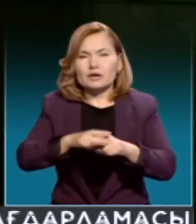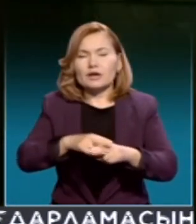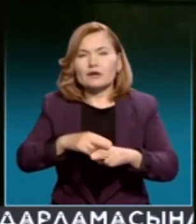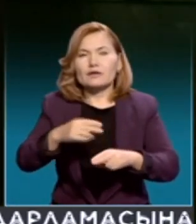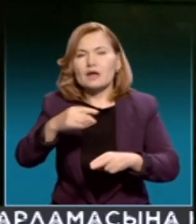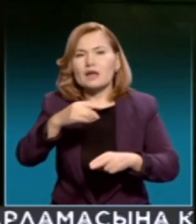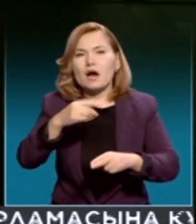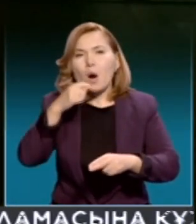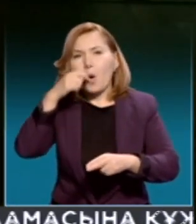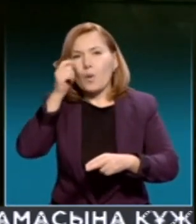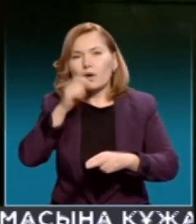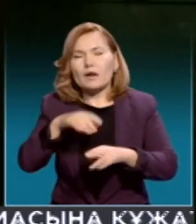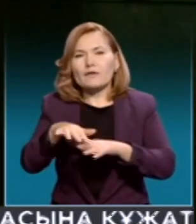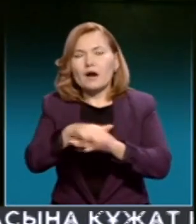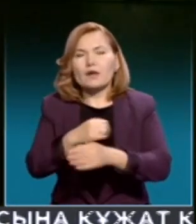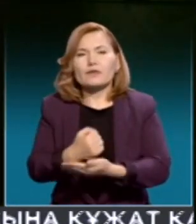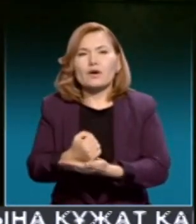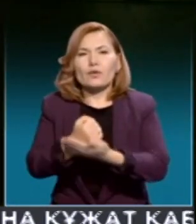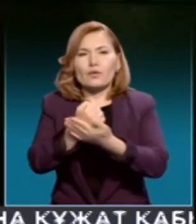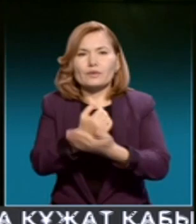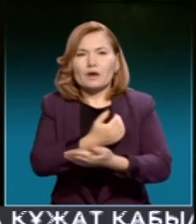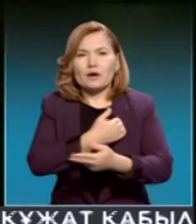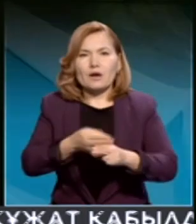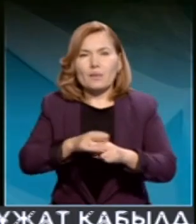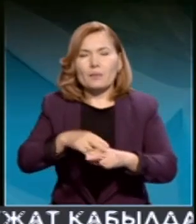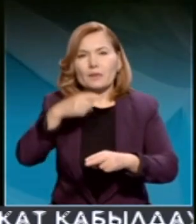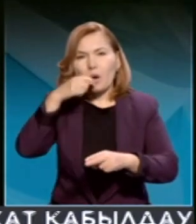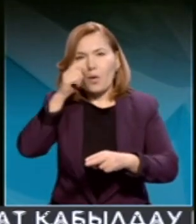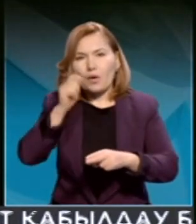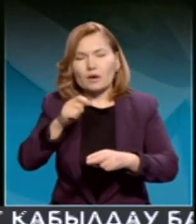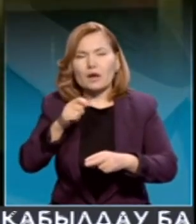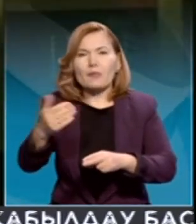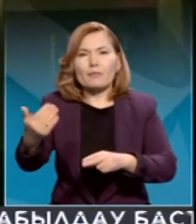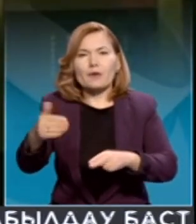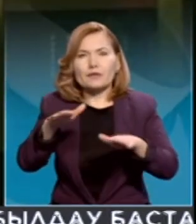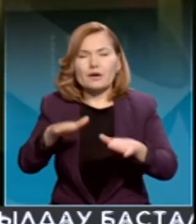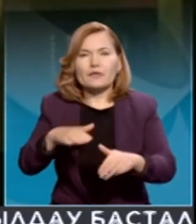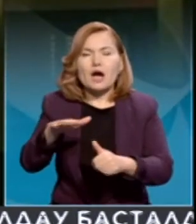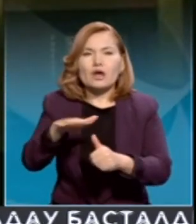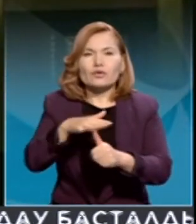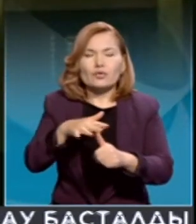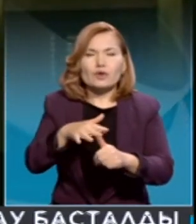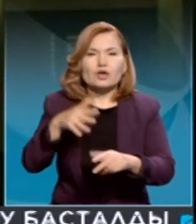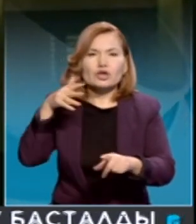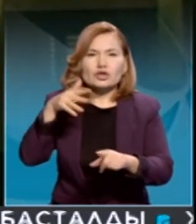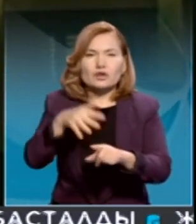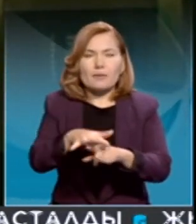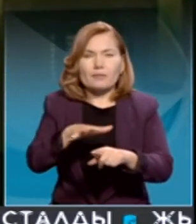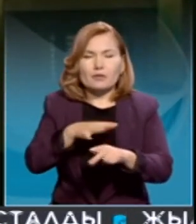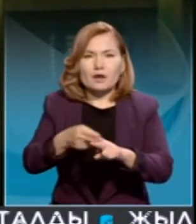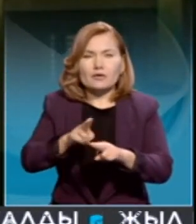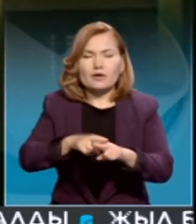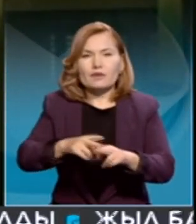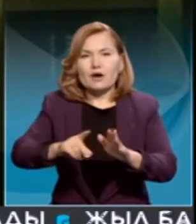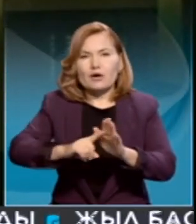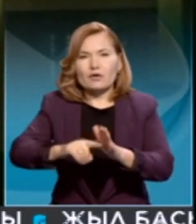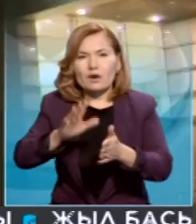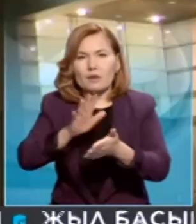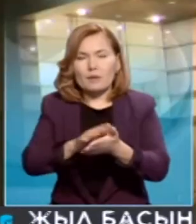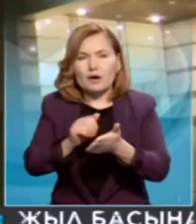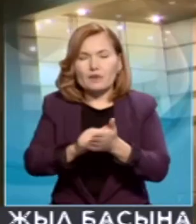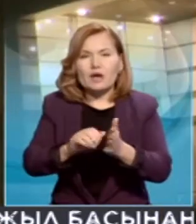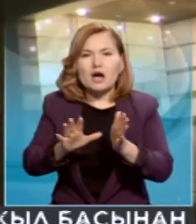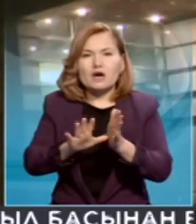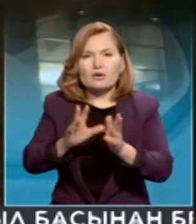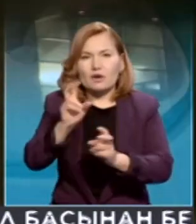халқын қолдауға бағытталған. Соңғы апталарда Украинада дрон шабуылдарынан миллиардтаған адам жарықсыз, жылусыз, сусыз қалды. Киев